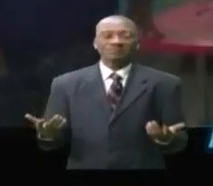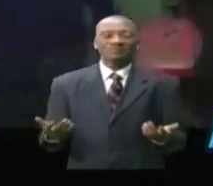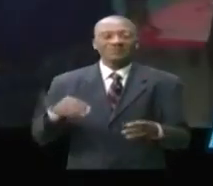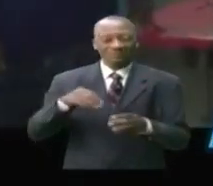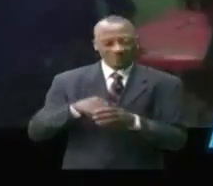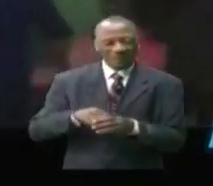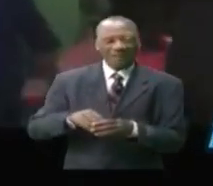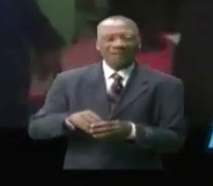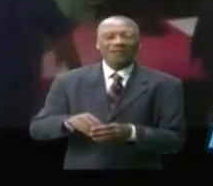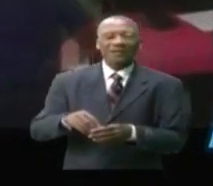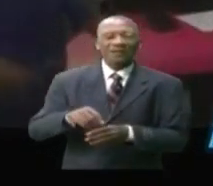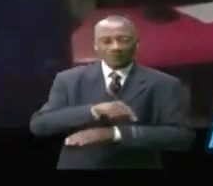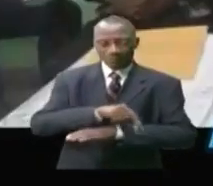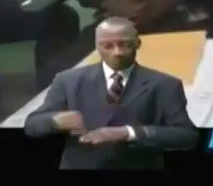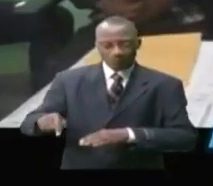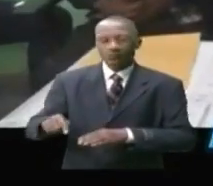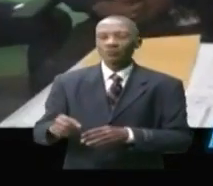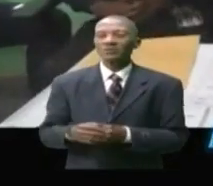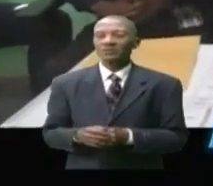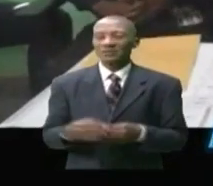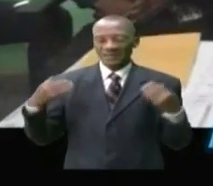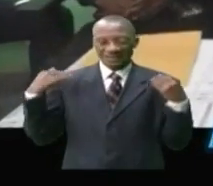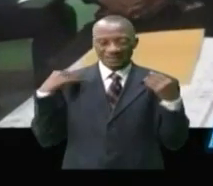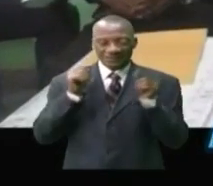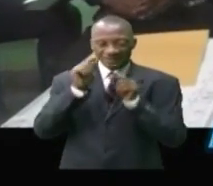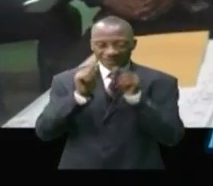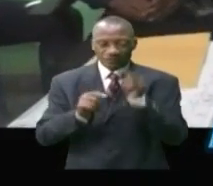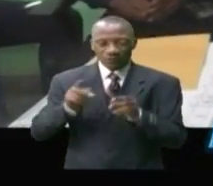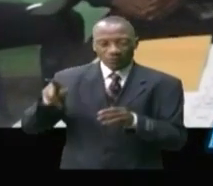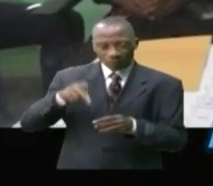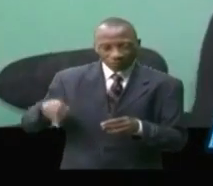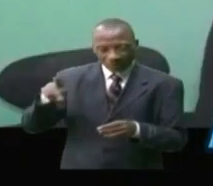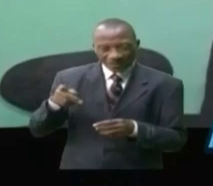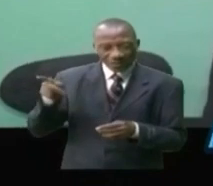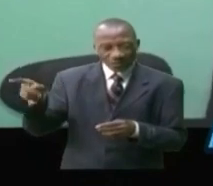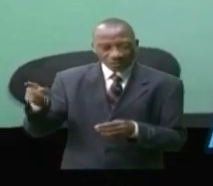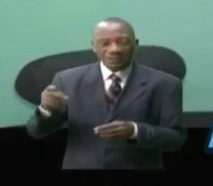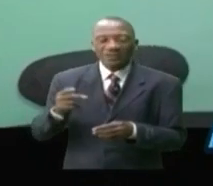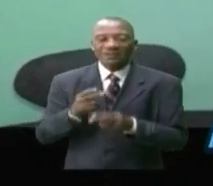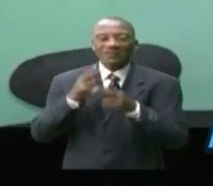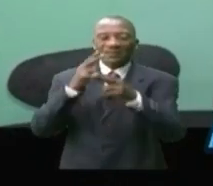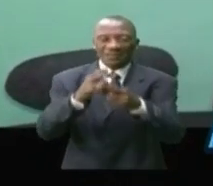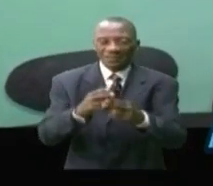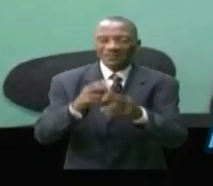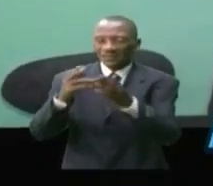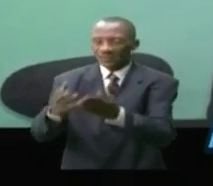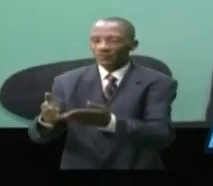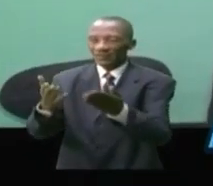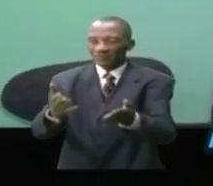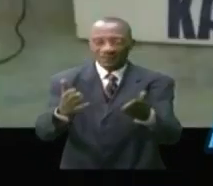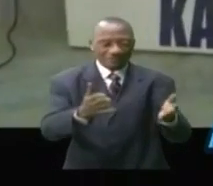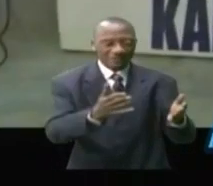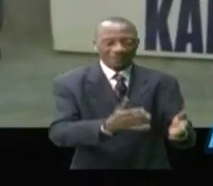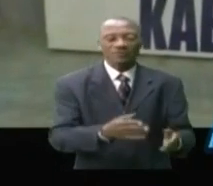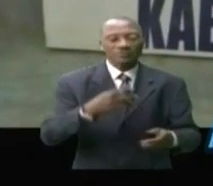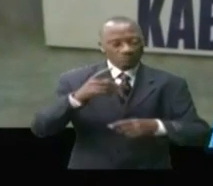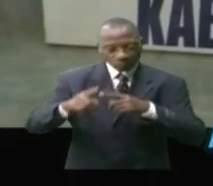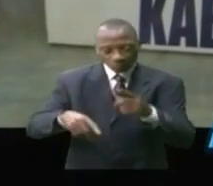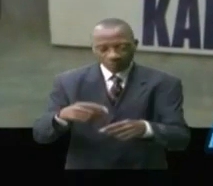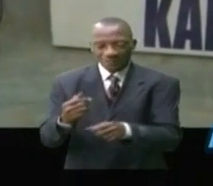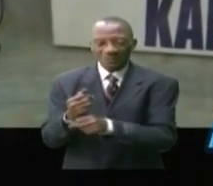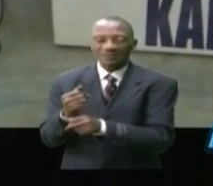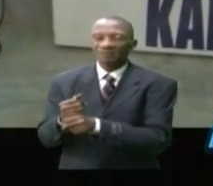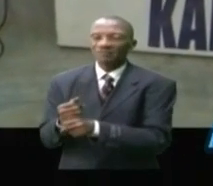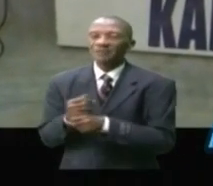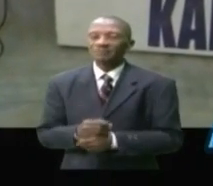présidée par le chef des divisions provinciales du travail, Norbert Kibambe, représentant personnel du ministre provincial du travail. C'était dans la salle